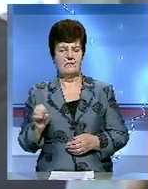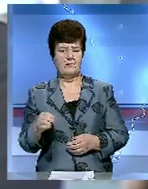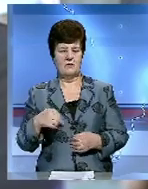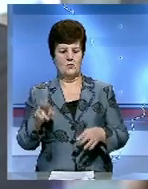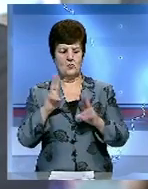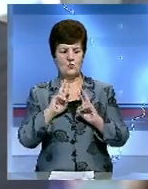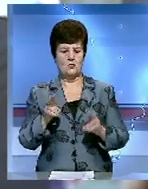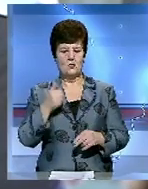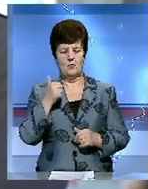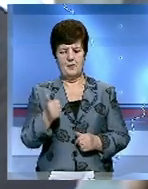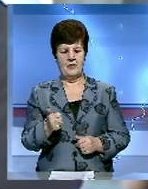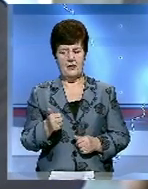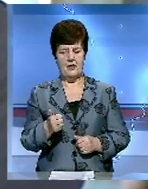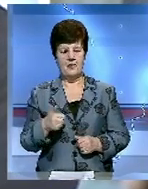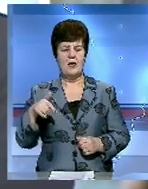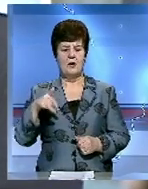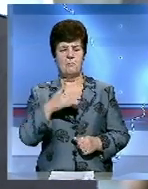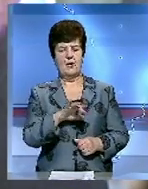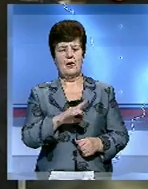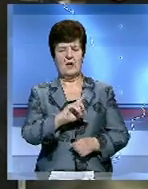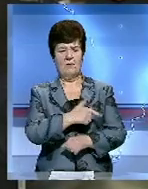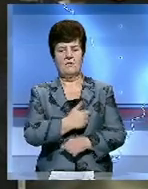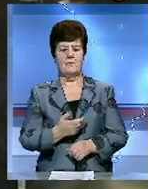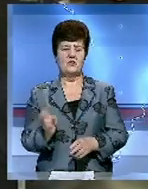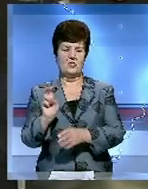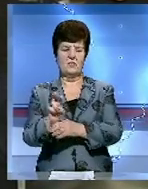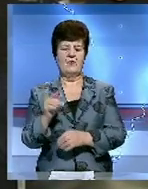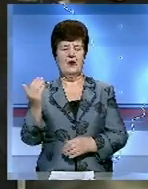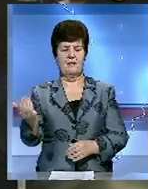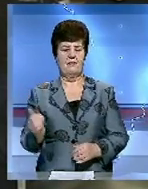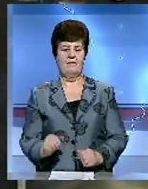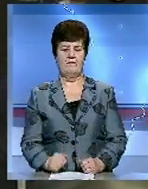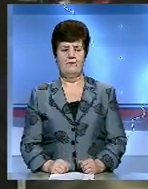Bine, merg la farmacie și vin la tine.